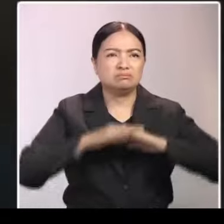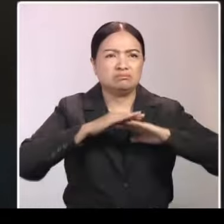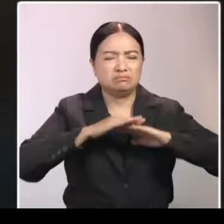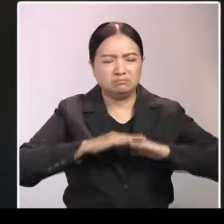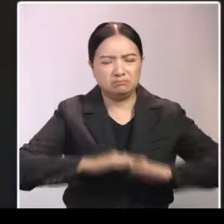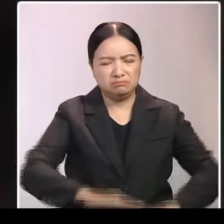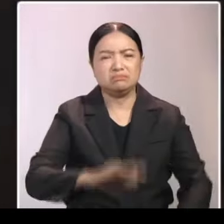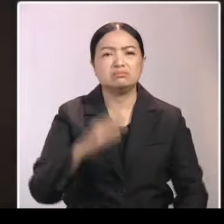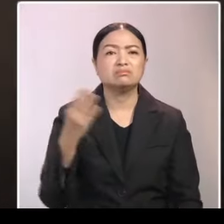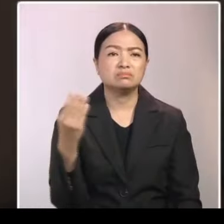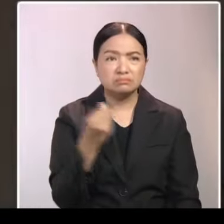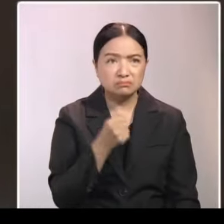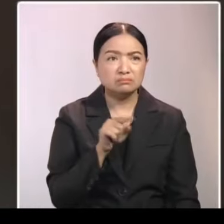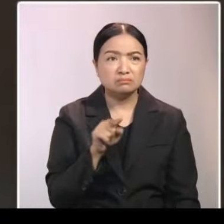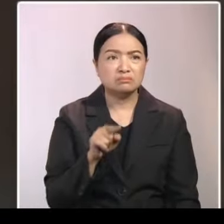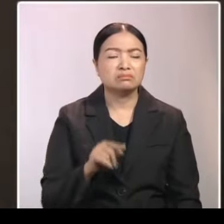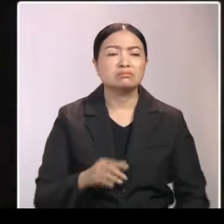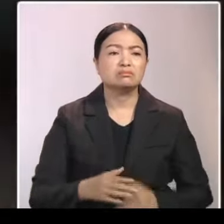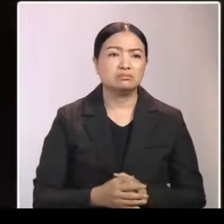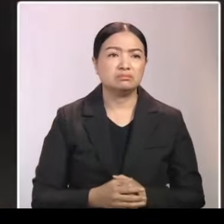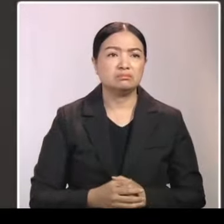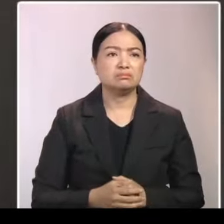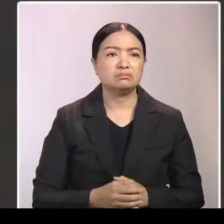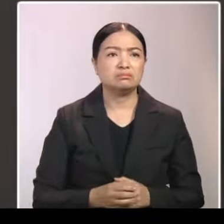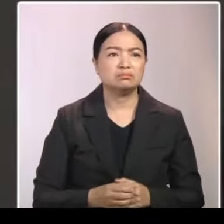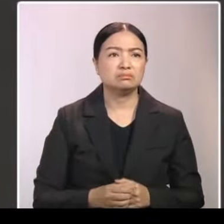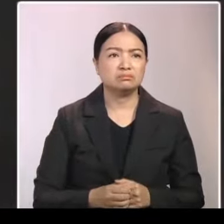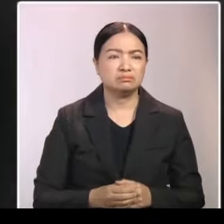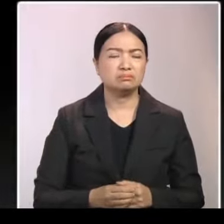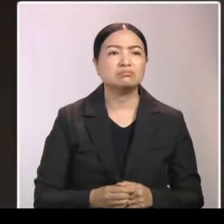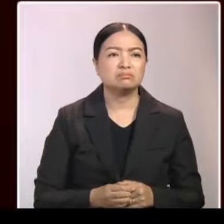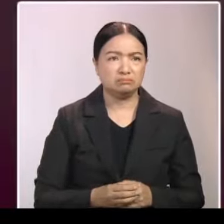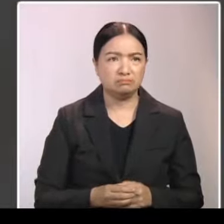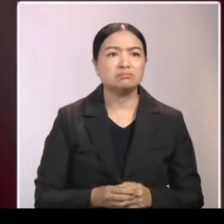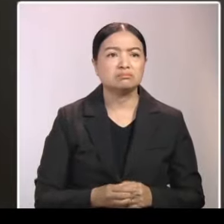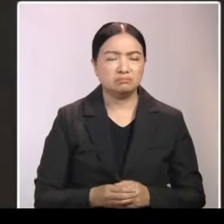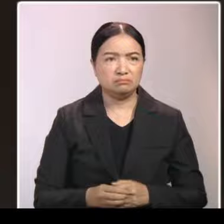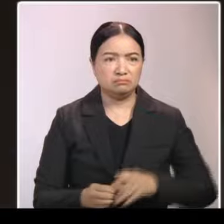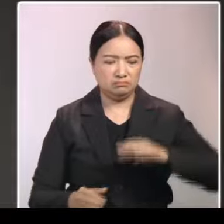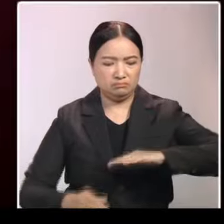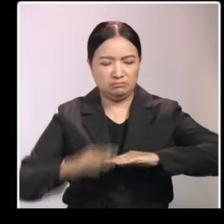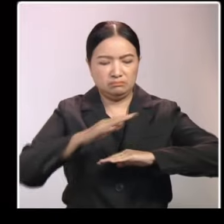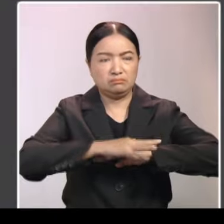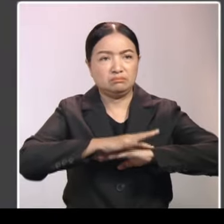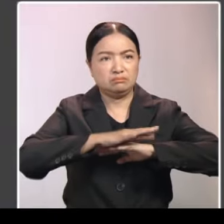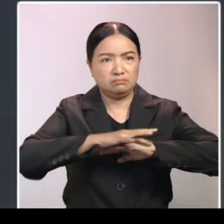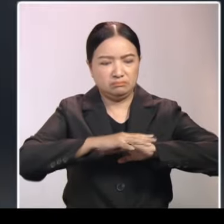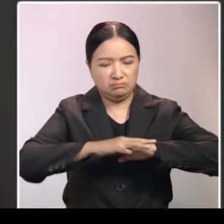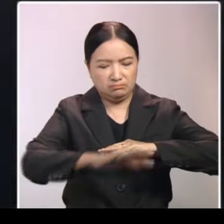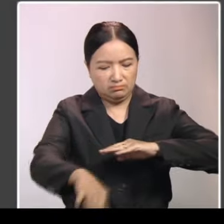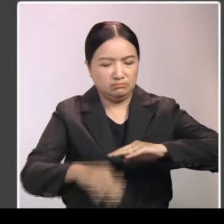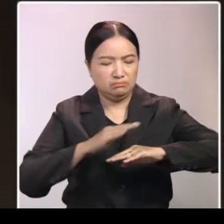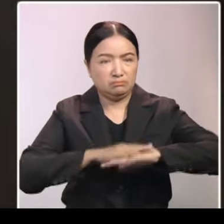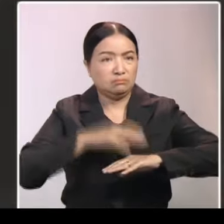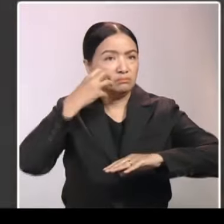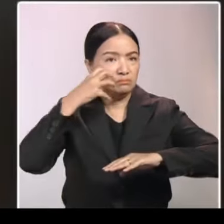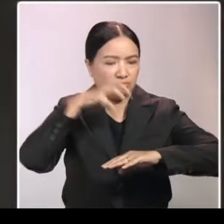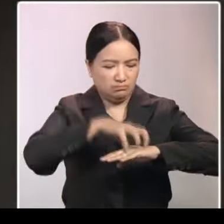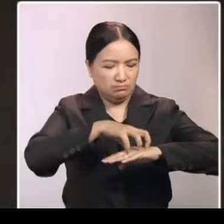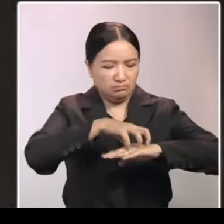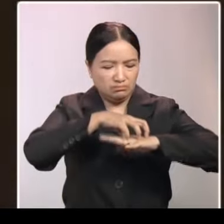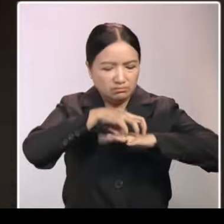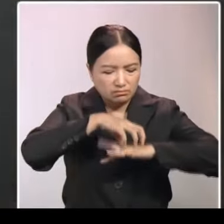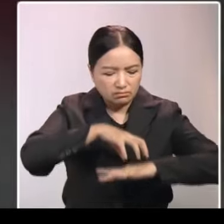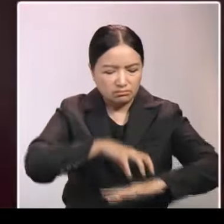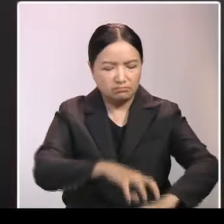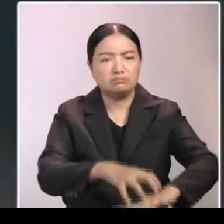เนี่ยมันทรุดไวจากที่เห็นเป็นแผ่นข้างๆริมๆเนี่ยสักพักนึงแผ่นใหญ่ที่อยู่ภายใต้บ้านเนี่ยมันลงไปด้วย